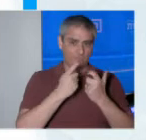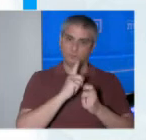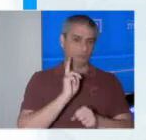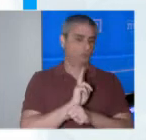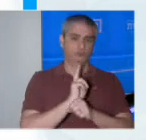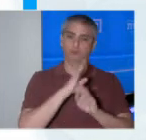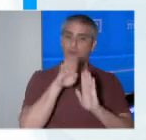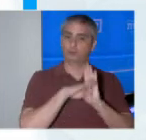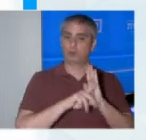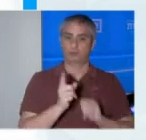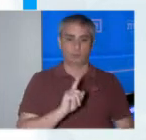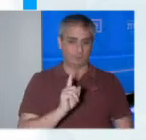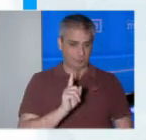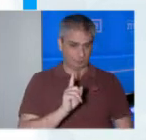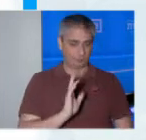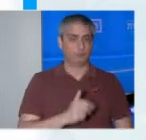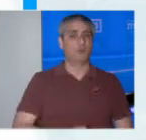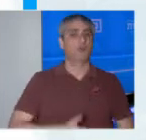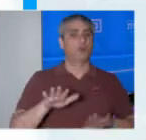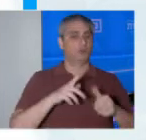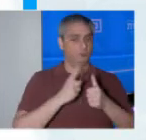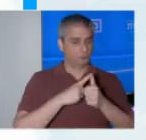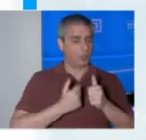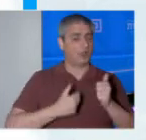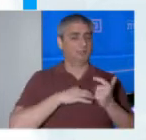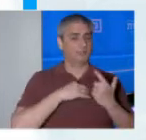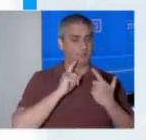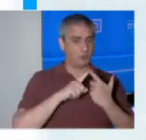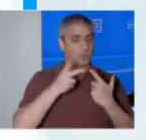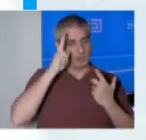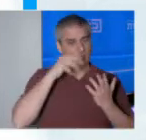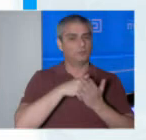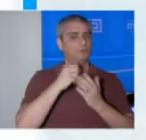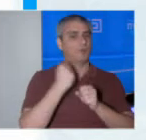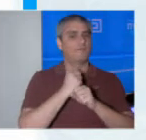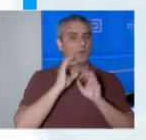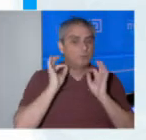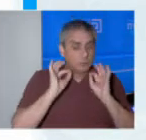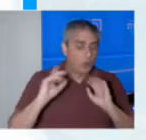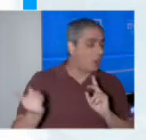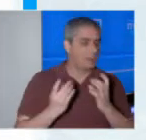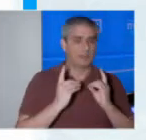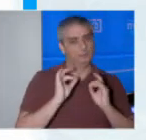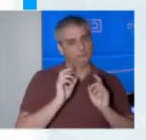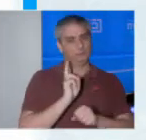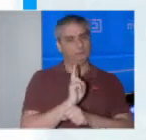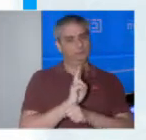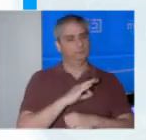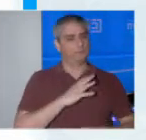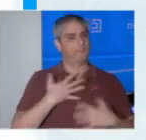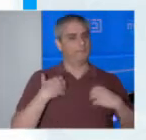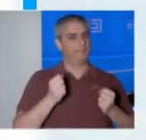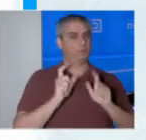לאכוף את כל אלו שאינם שומרים על ההנחיות. ראש הממשלה, שר הבריאות והליכוד ממשיכים לפעול בכל דרך למען